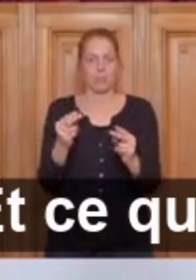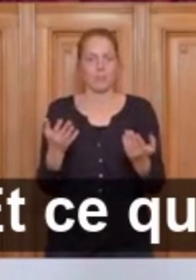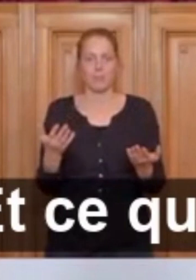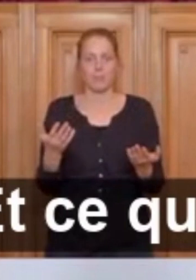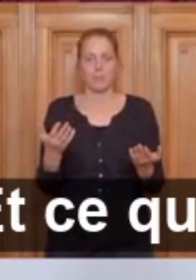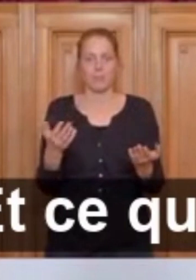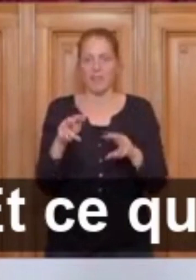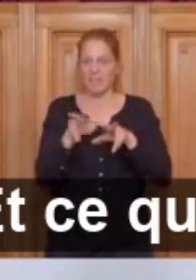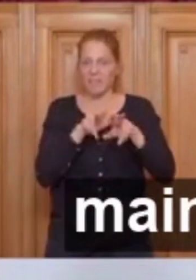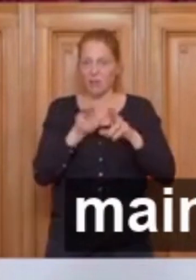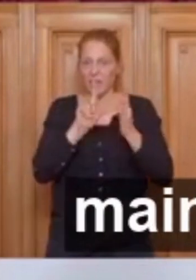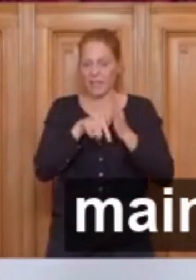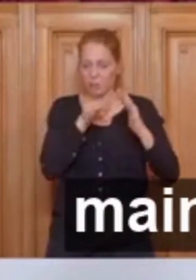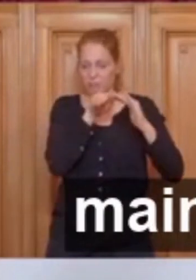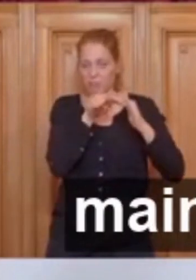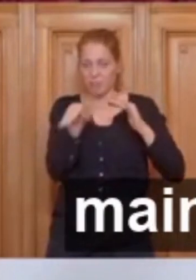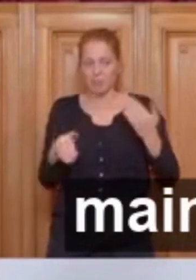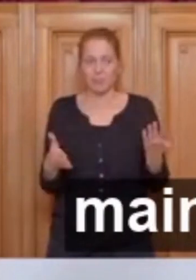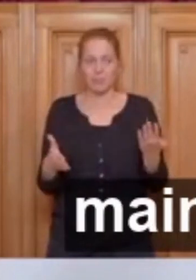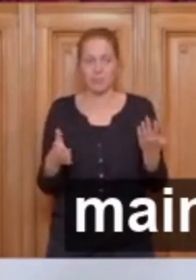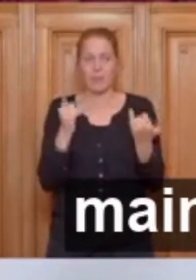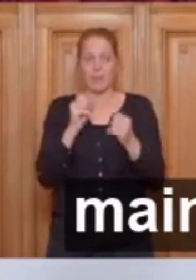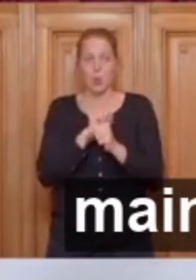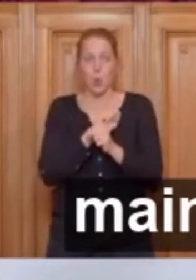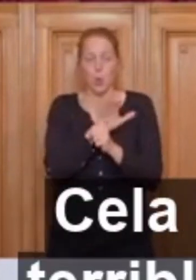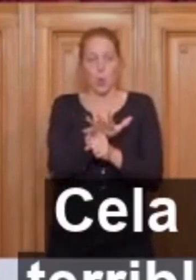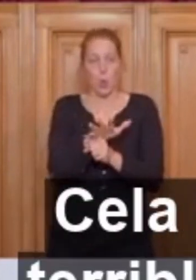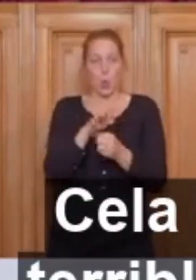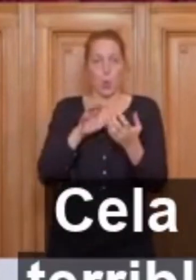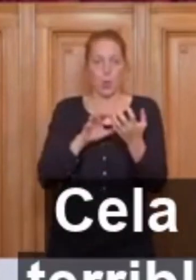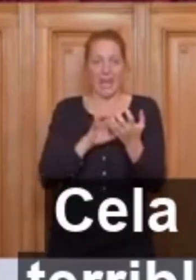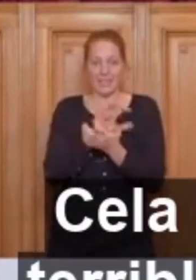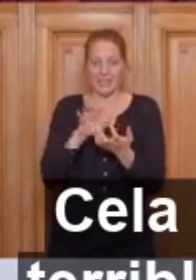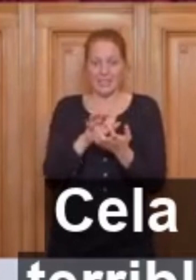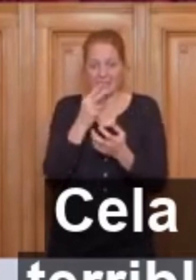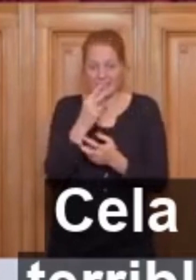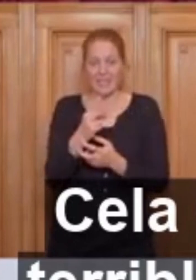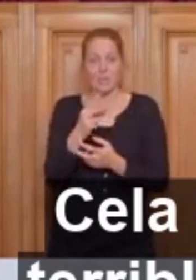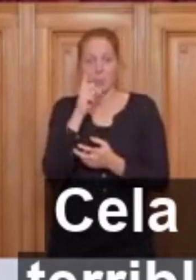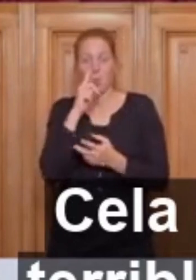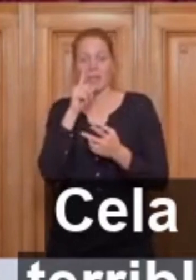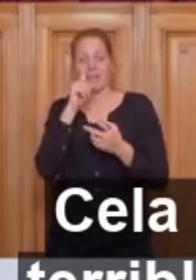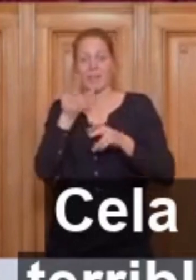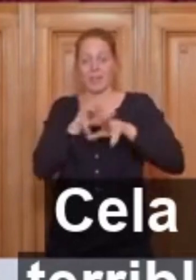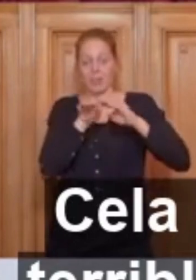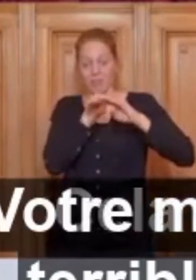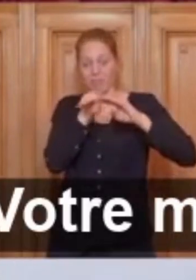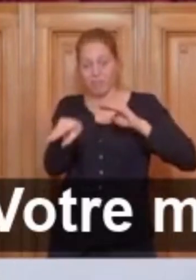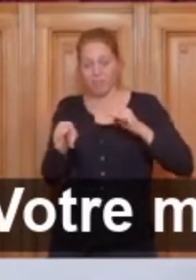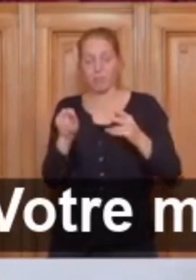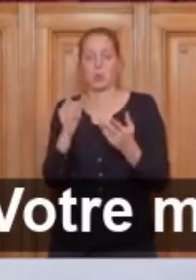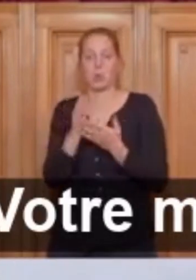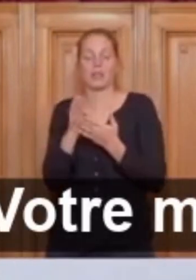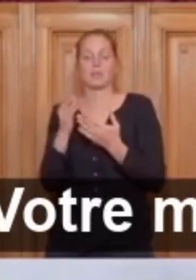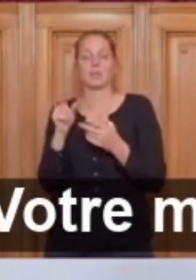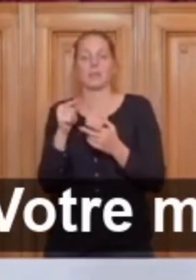das heißt, was das heißt, das sehen wir nur bei der Covid-Krise. Es heißt Arbeitslosigkeit, es heißt schreckliche soziale Umwälzungen. Ihr